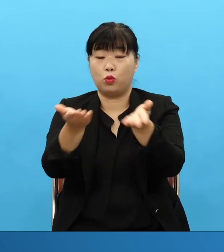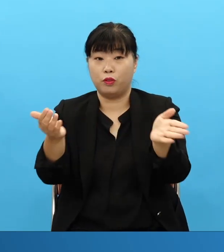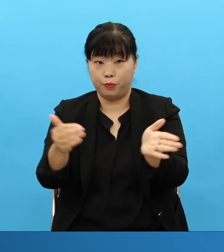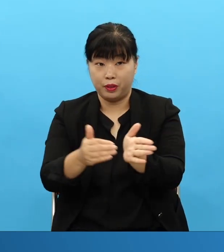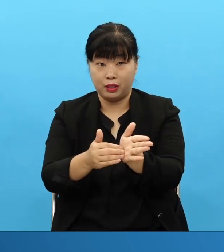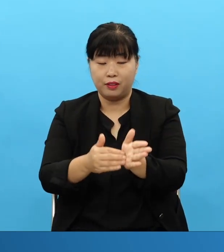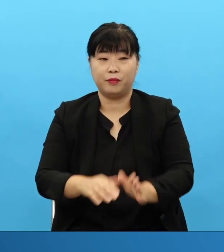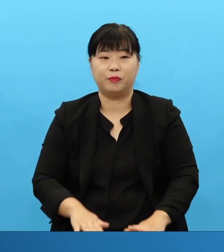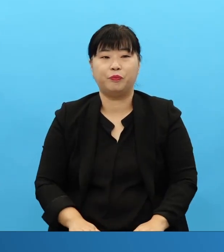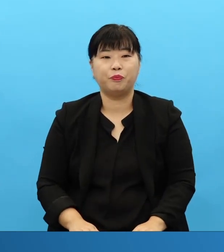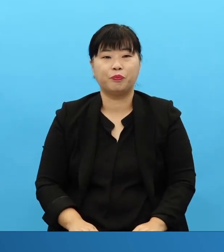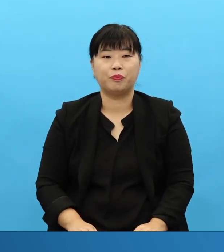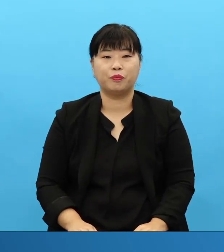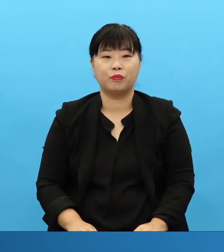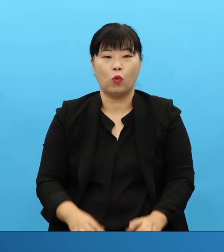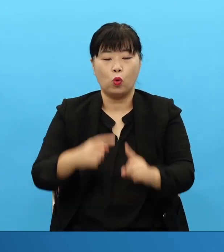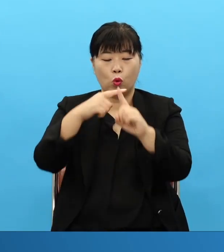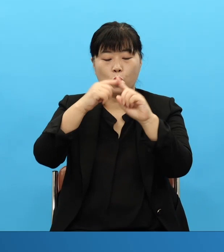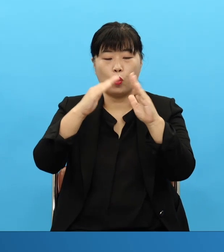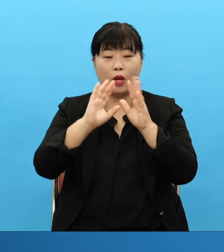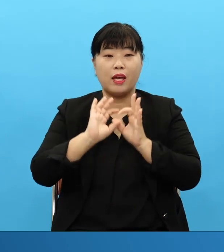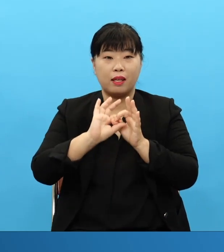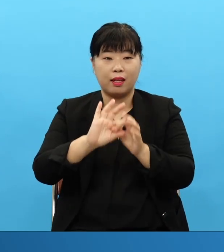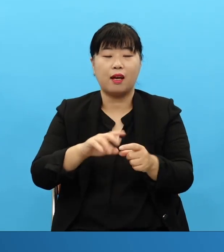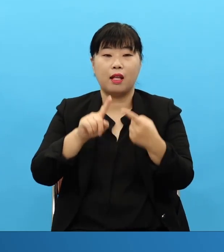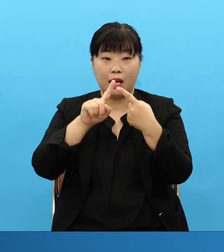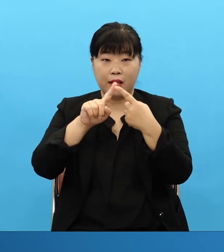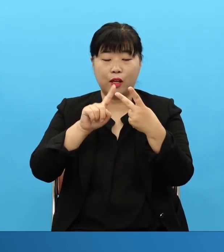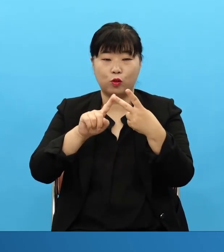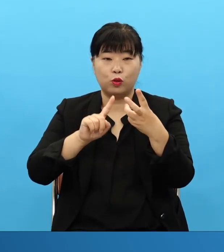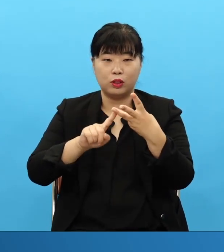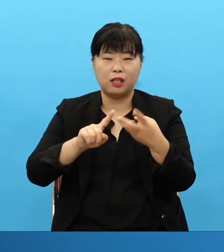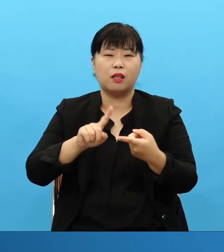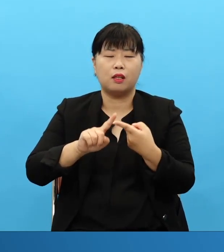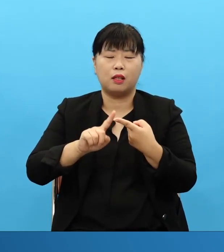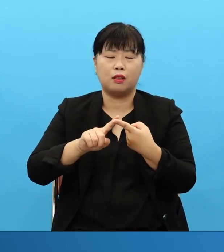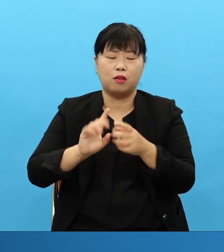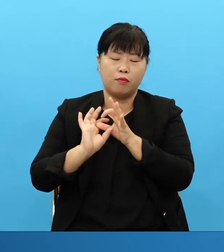you must always be praying this prayer. 그러고 여러분의 업이